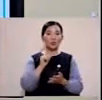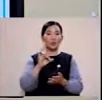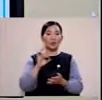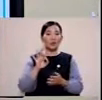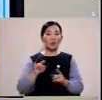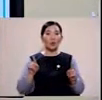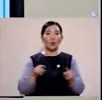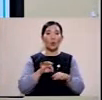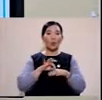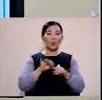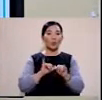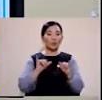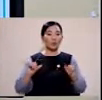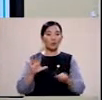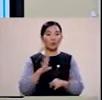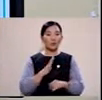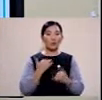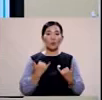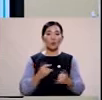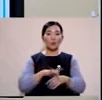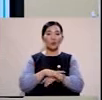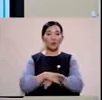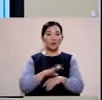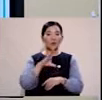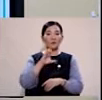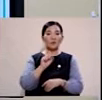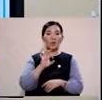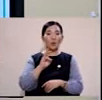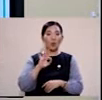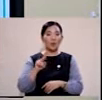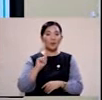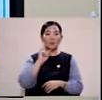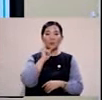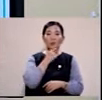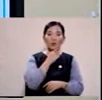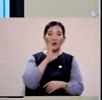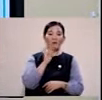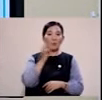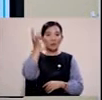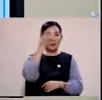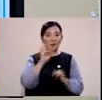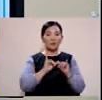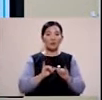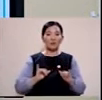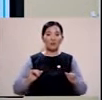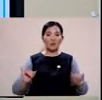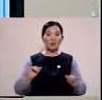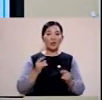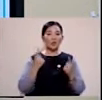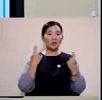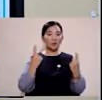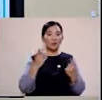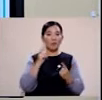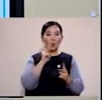ortib borgan. Hozir Toshkent sanoati, iqtisodiyoti va madaniyati rivojlangan yirik